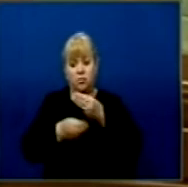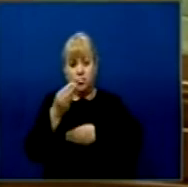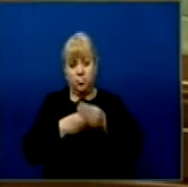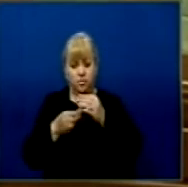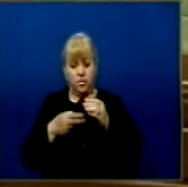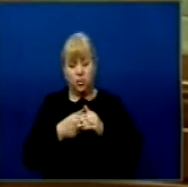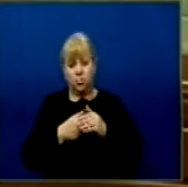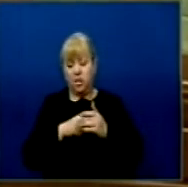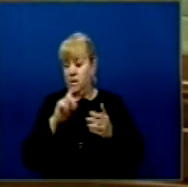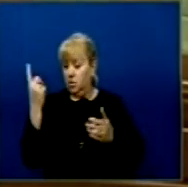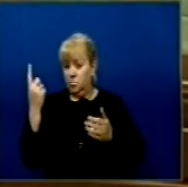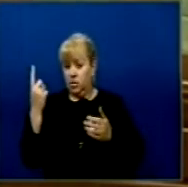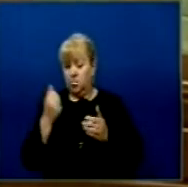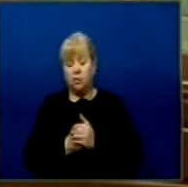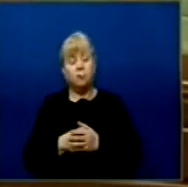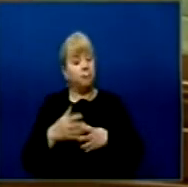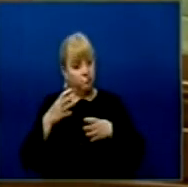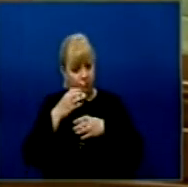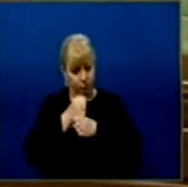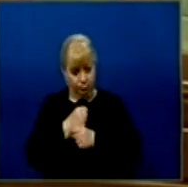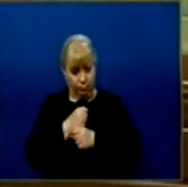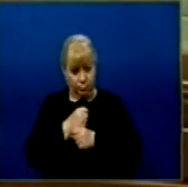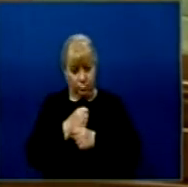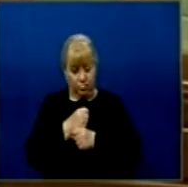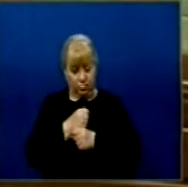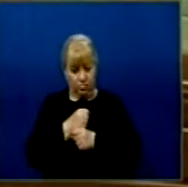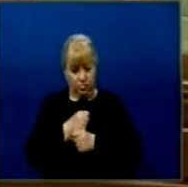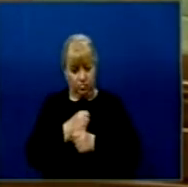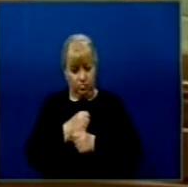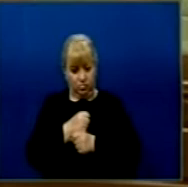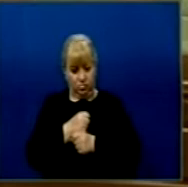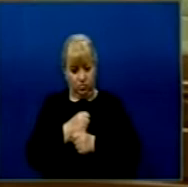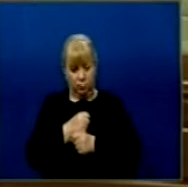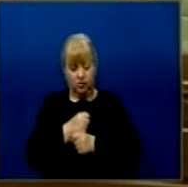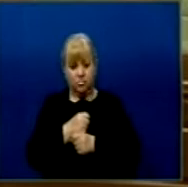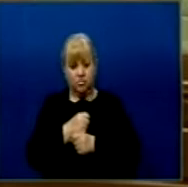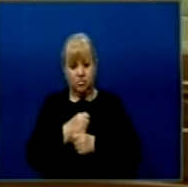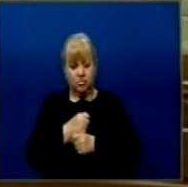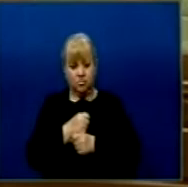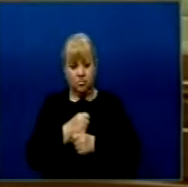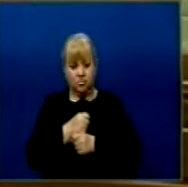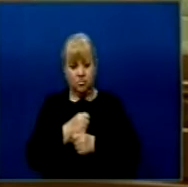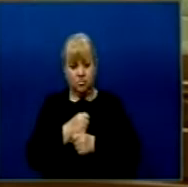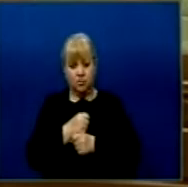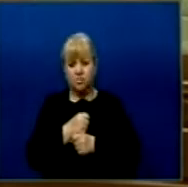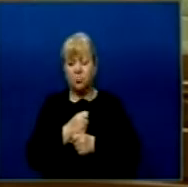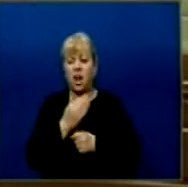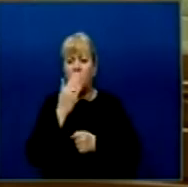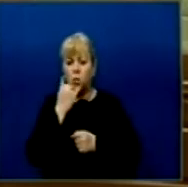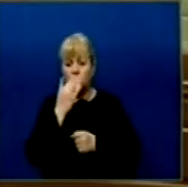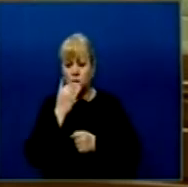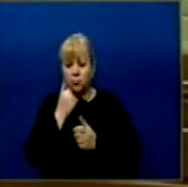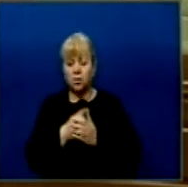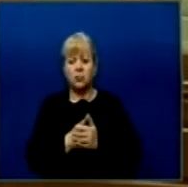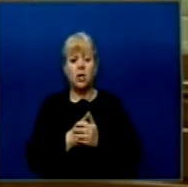vitin 2011, ka ardhur në përfundim që në fakt konsumi i ambistrisë si